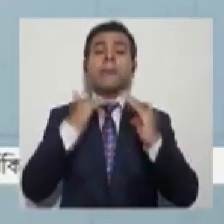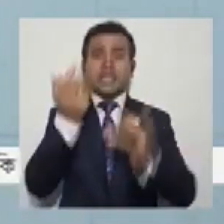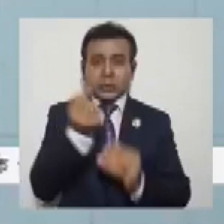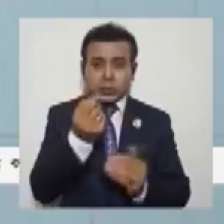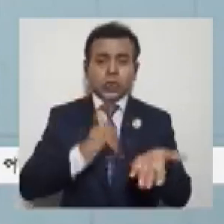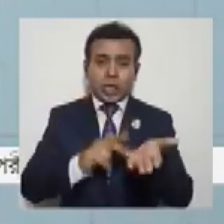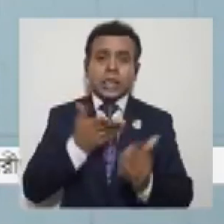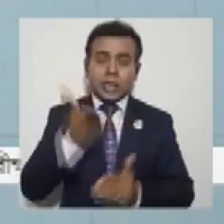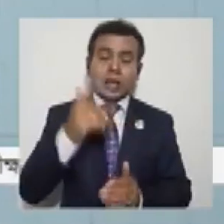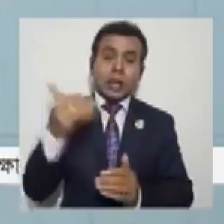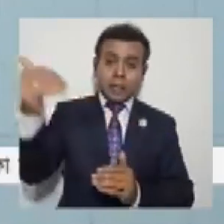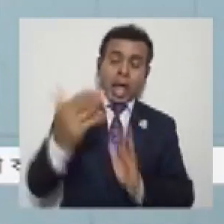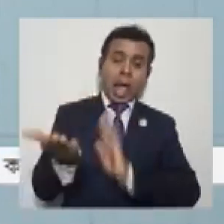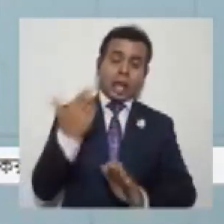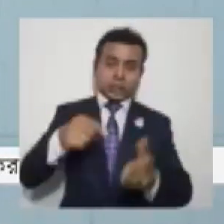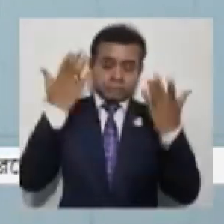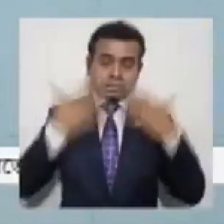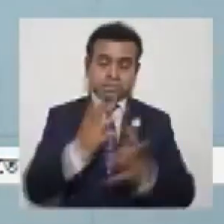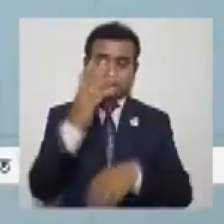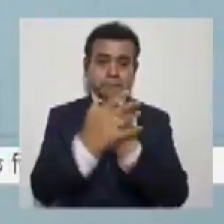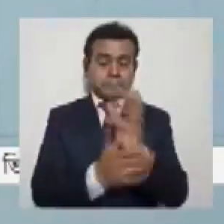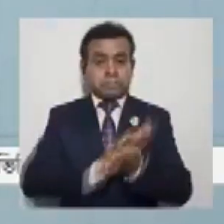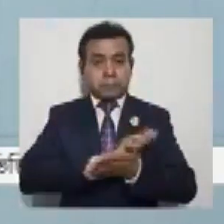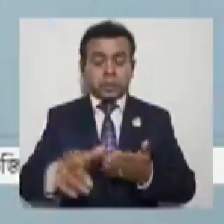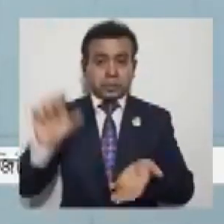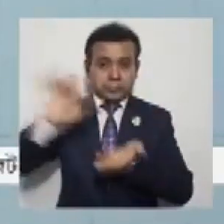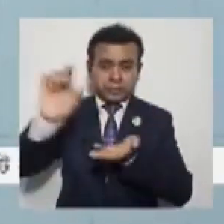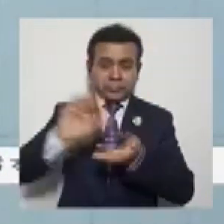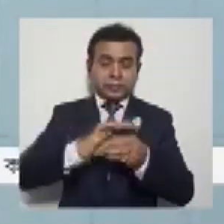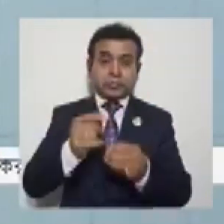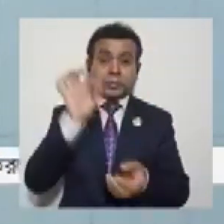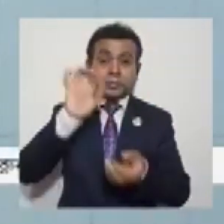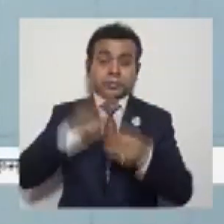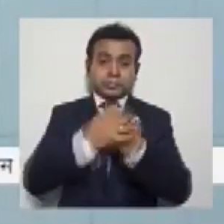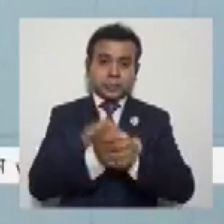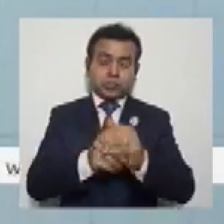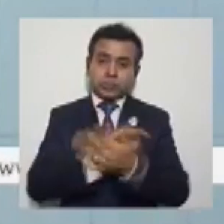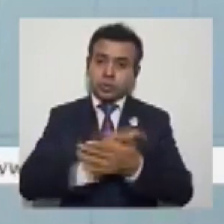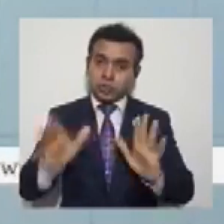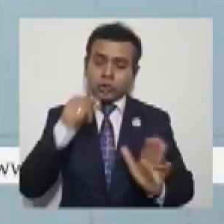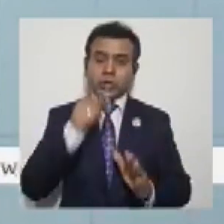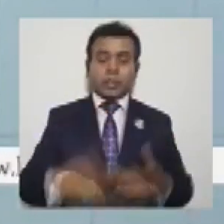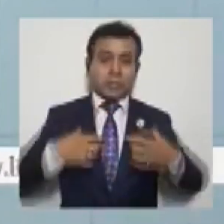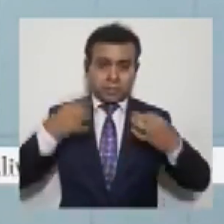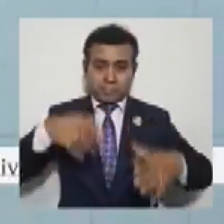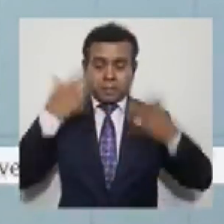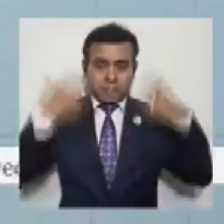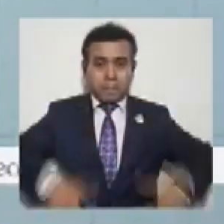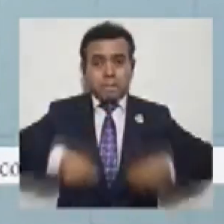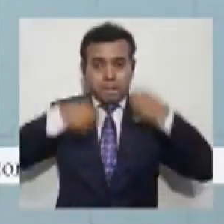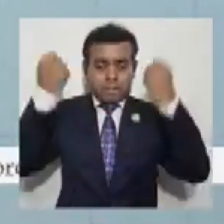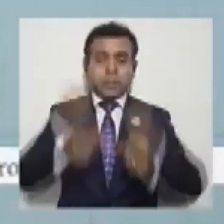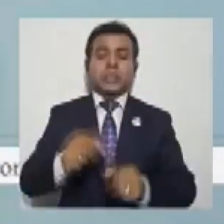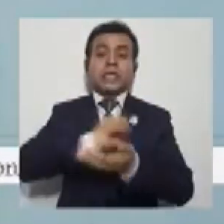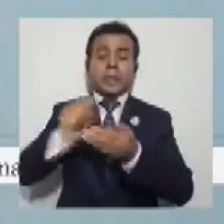জ্বর, কাশি, সর্দি, গলা ব্যথা, শ্বাসকষ্ট হলে অবশ্যই চিকিৎসা নিন এবং কিছু ক্ষেত্রে বাড়িতেই চিকিৎসা নিতে